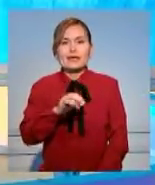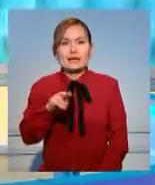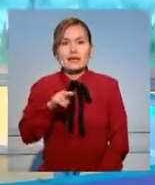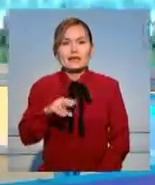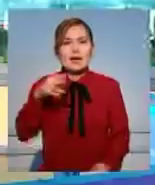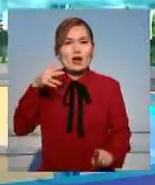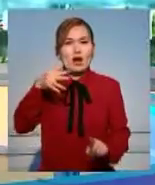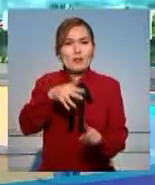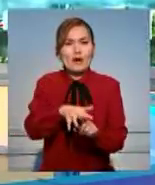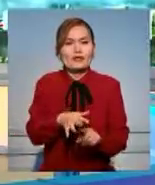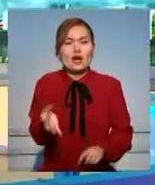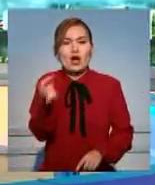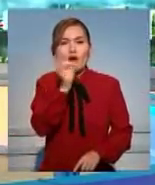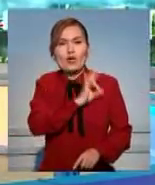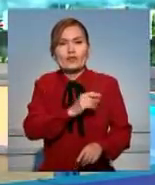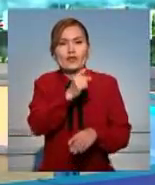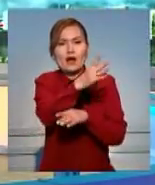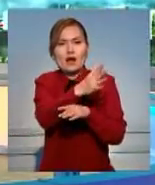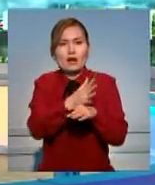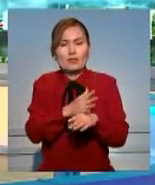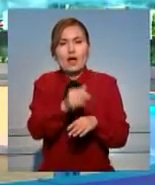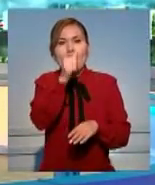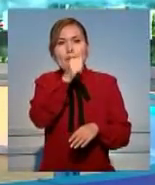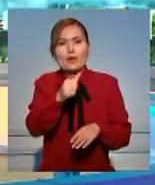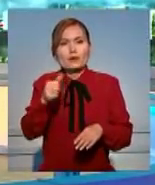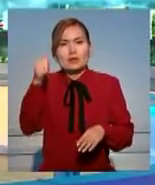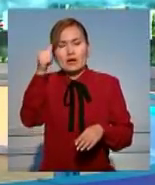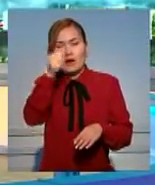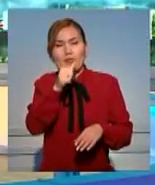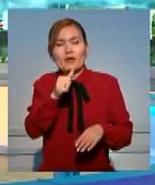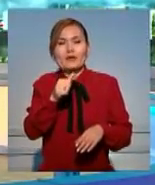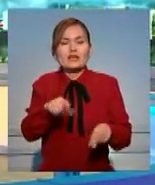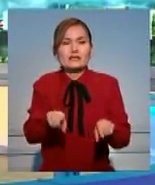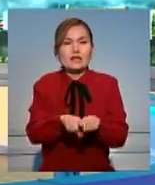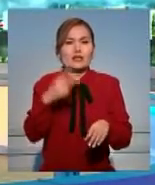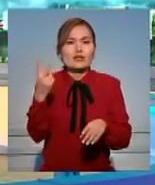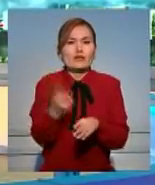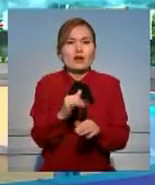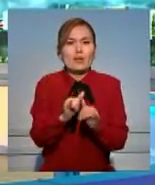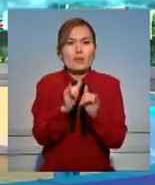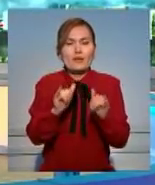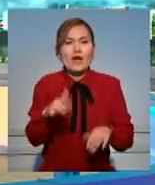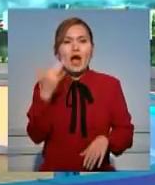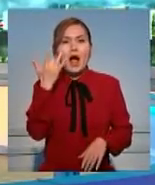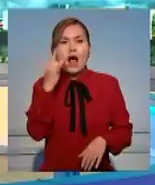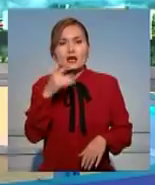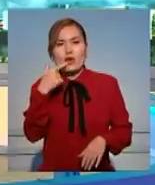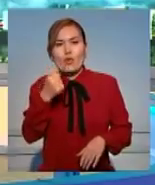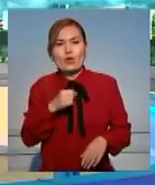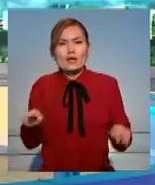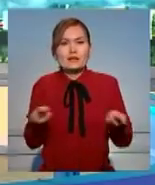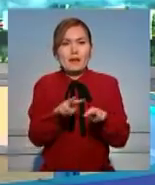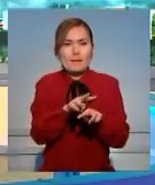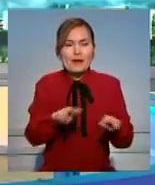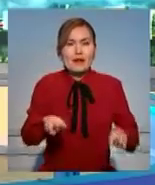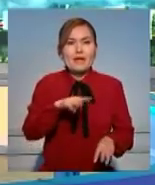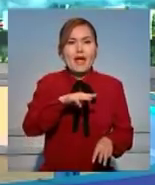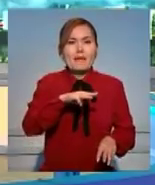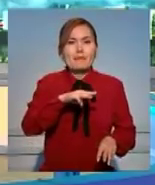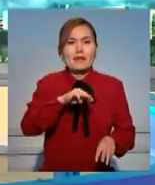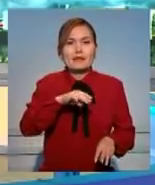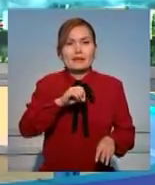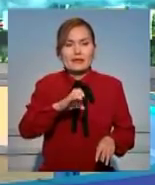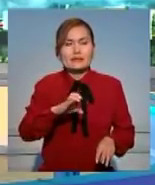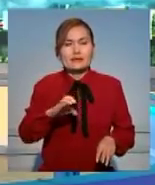шабуылдау кезінде қолданылған зымыран саны былтырға қарағанда 2 есе көп. Бұл туралы Пентагонда АҚШ-тың қорғаныс министрі Джеймс Мэттис